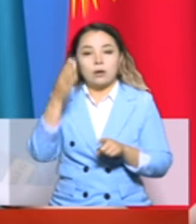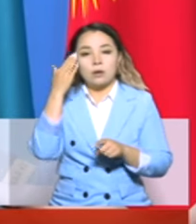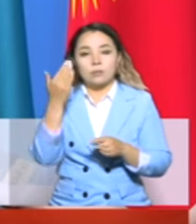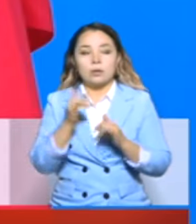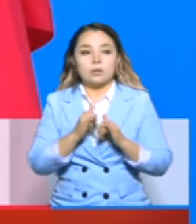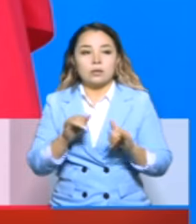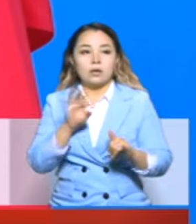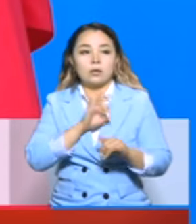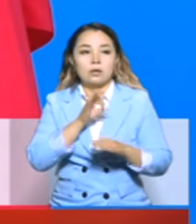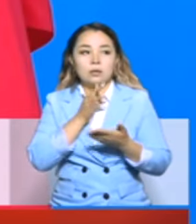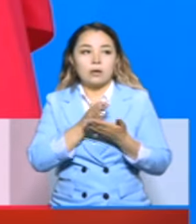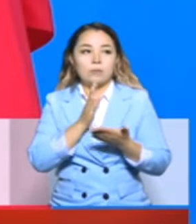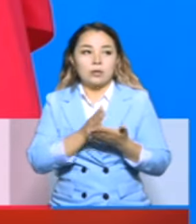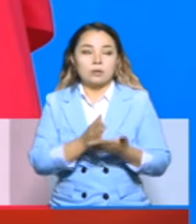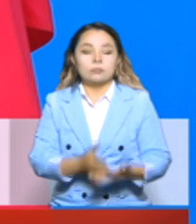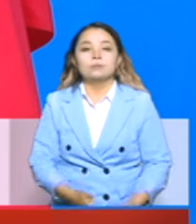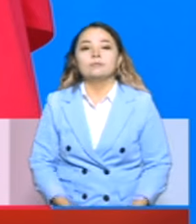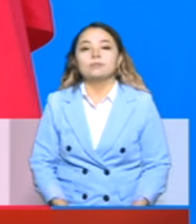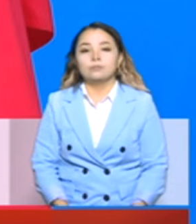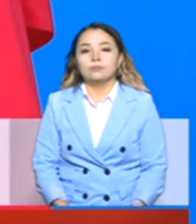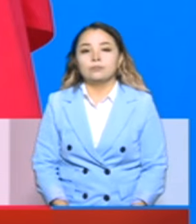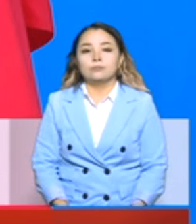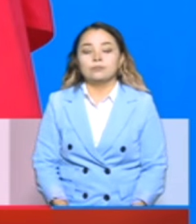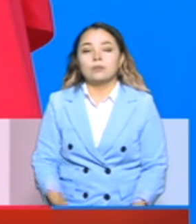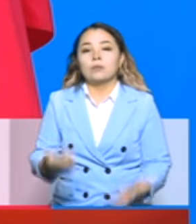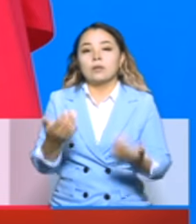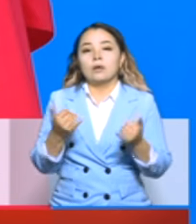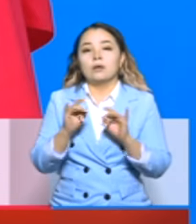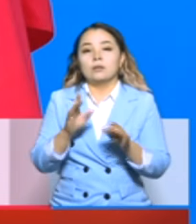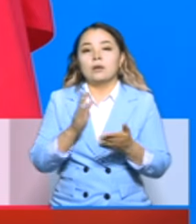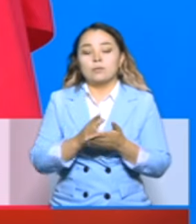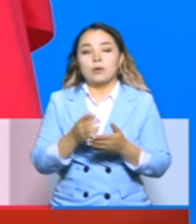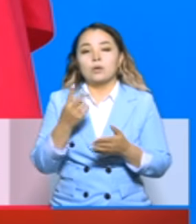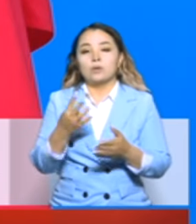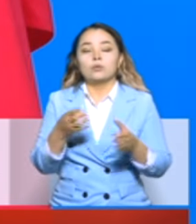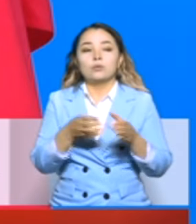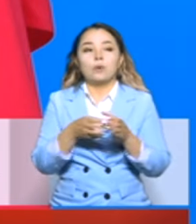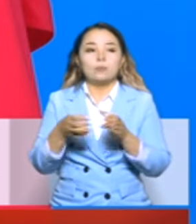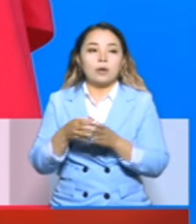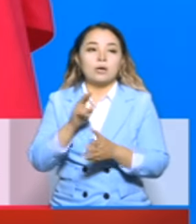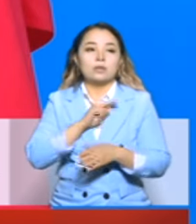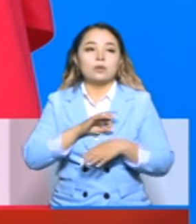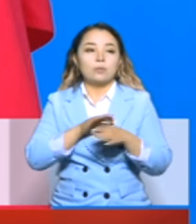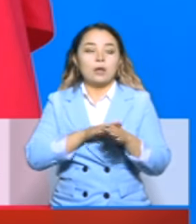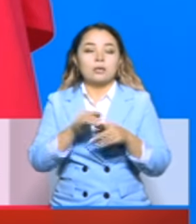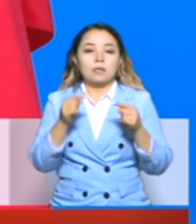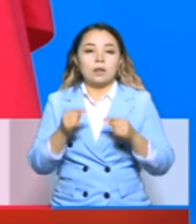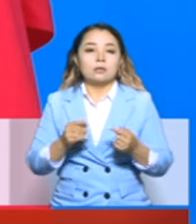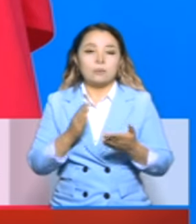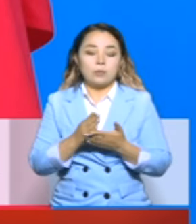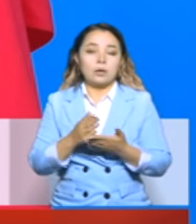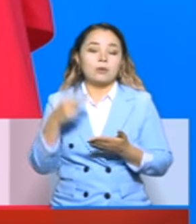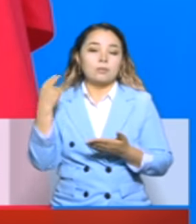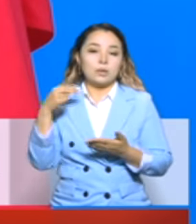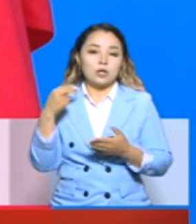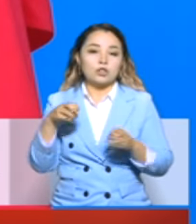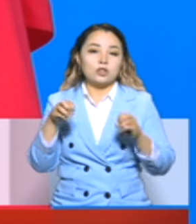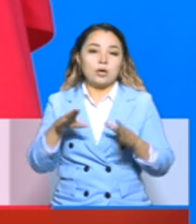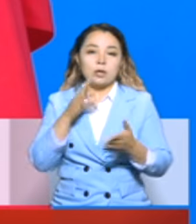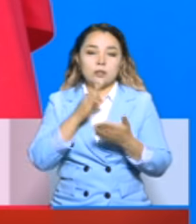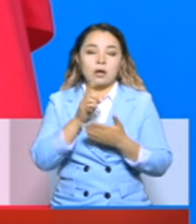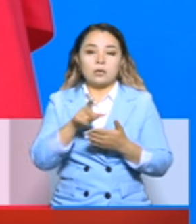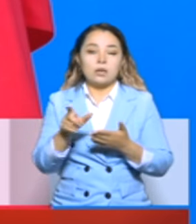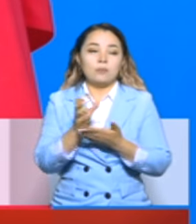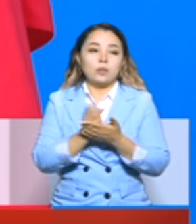қабілеттілігін арттыру. Бұны да бұрадан дұйырмыш олайын. Жаңағы айтып кеткен төрт топқа қатысты нақты жұмыстарымыз жасалды. Түрік елдері президенттерінің шешімімен